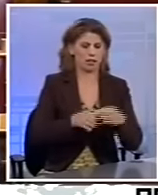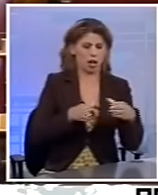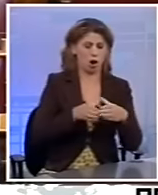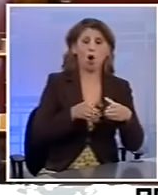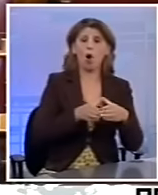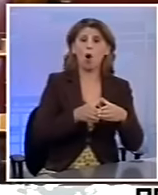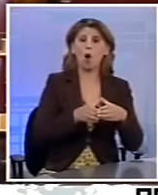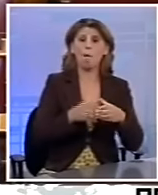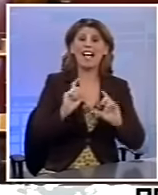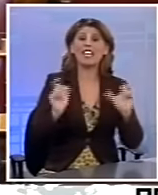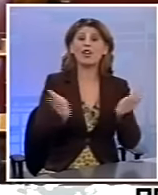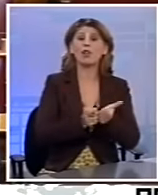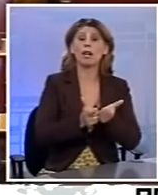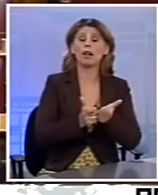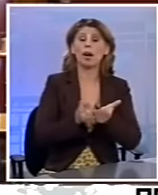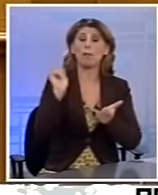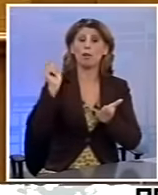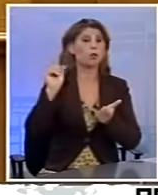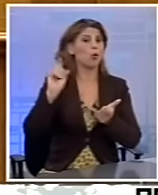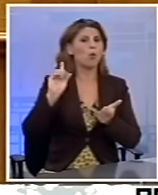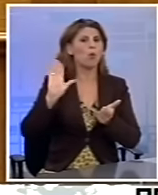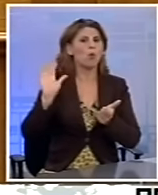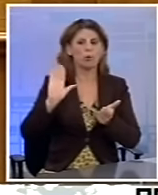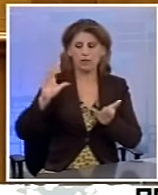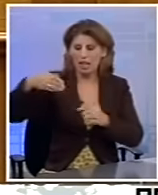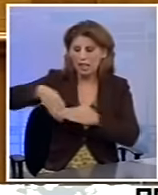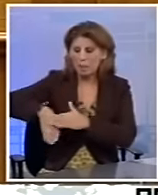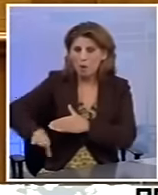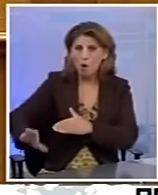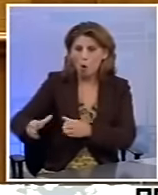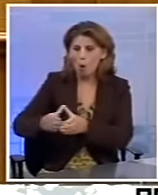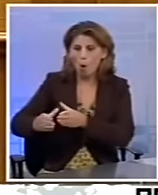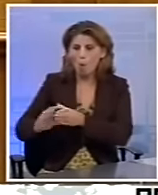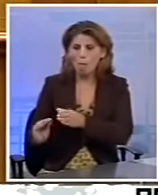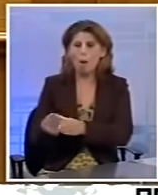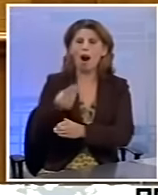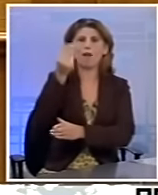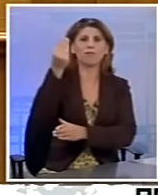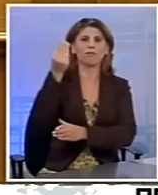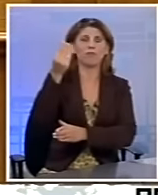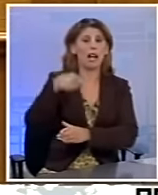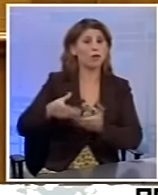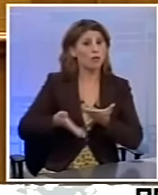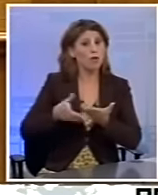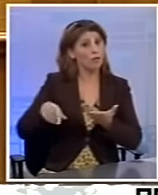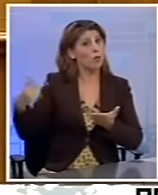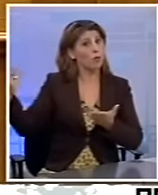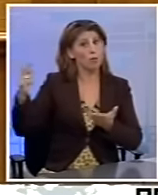πολιτικής και που δεν έρχονταν από τα κομματικά υπόγεια. Και το κάνατε βέβαια με τη βοήθεια αυτών που